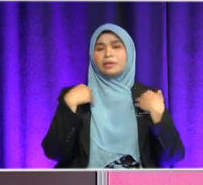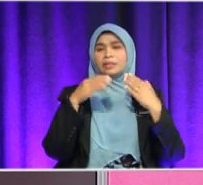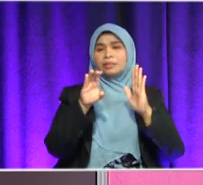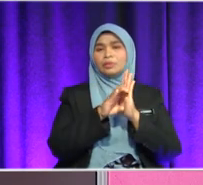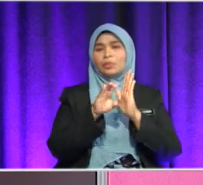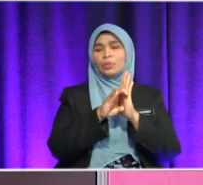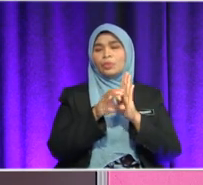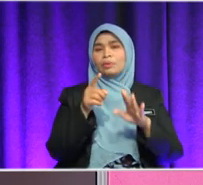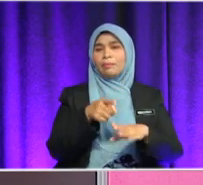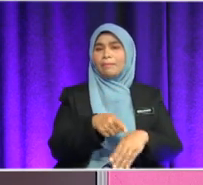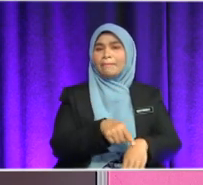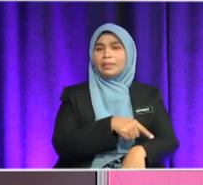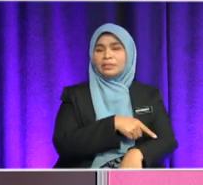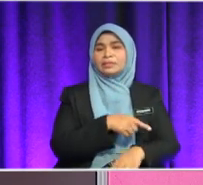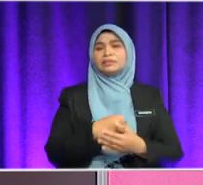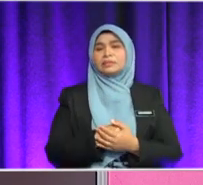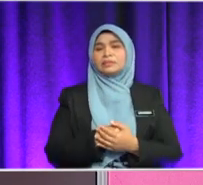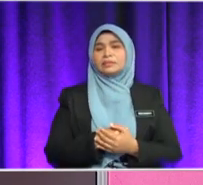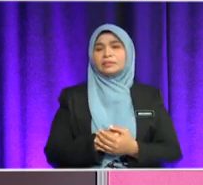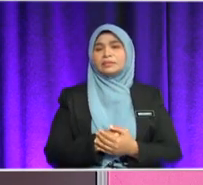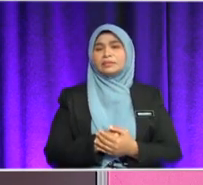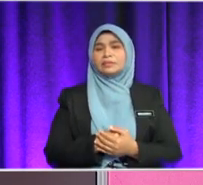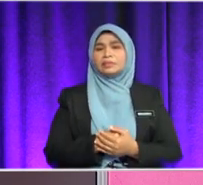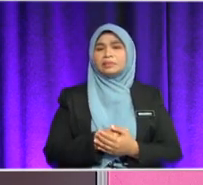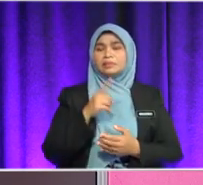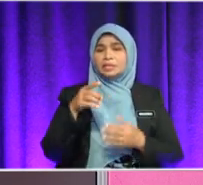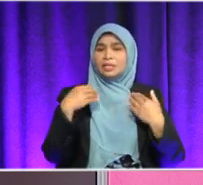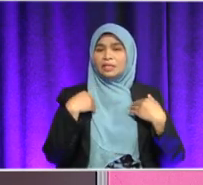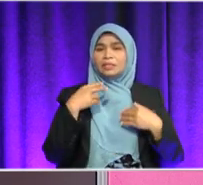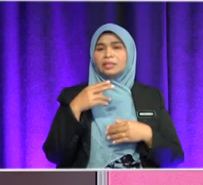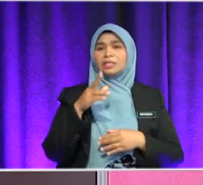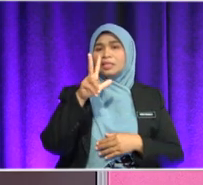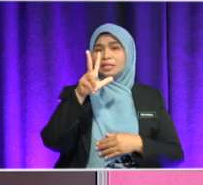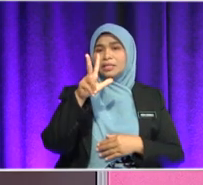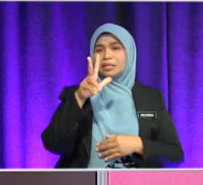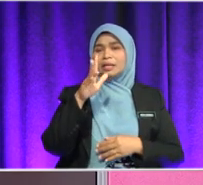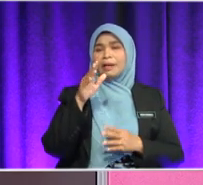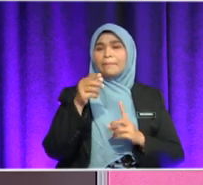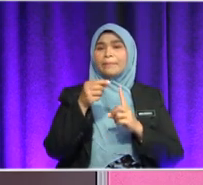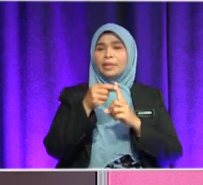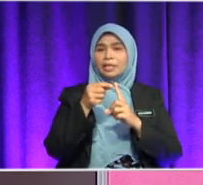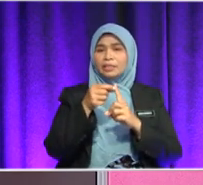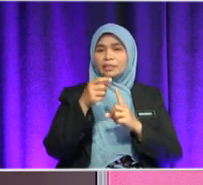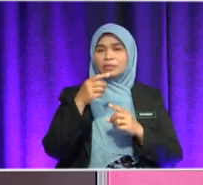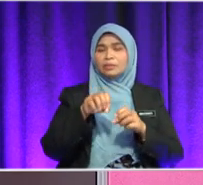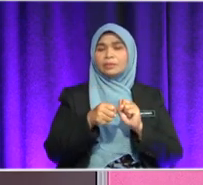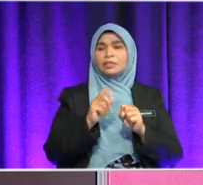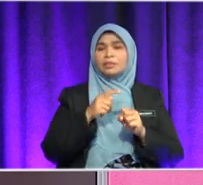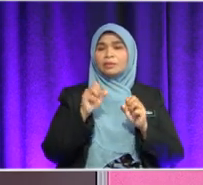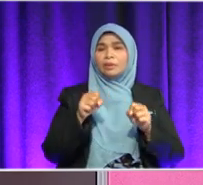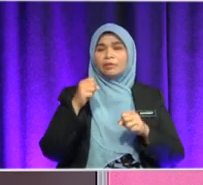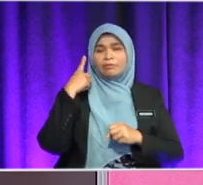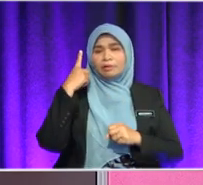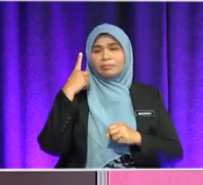23 patah perkataan yang boleh kita memahami ayat-ayat ataupun memahamkan jawaban tersebut